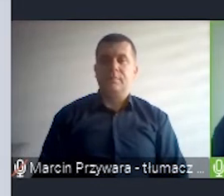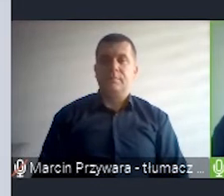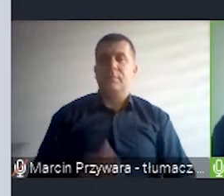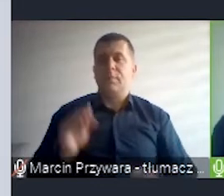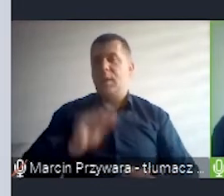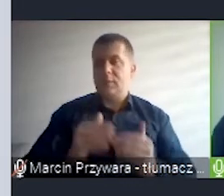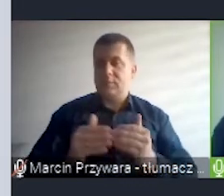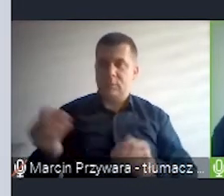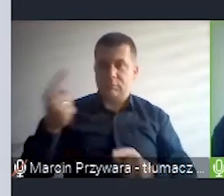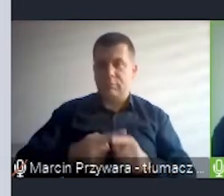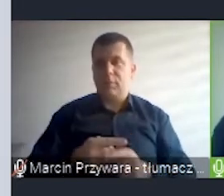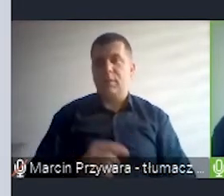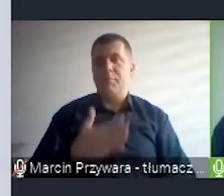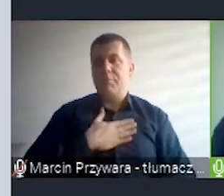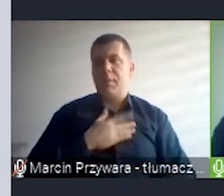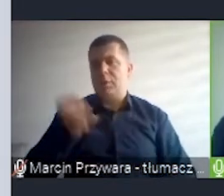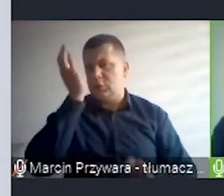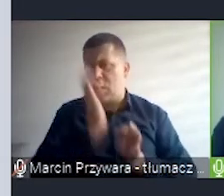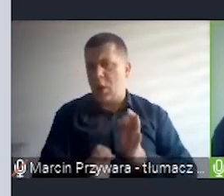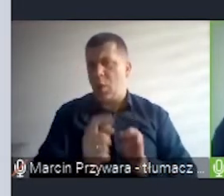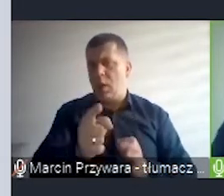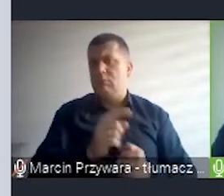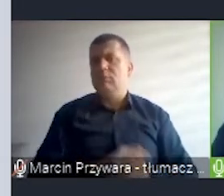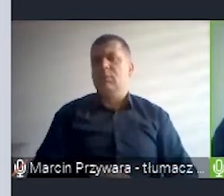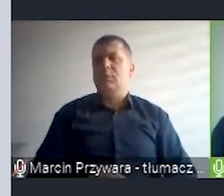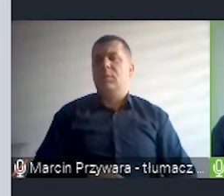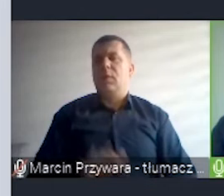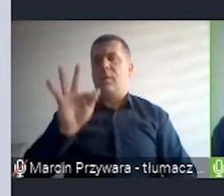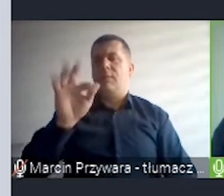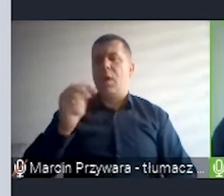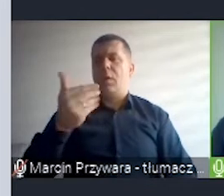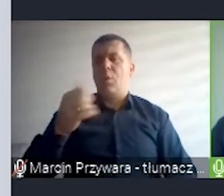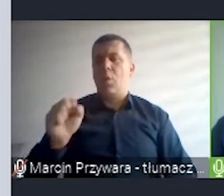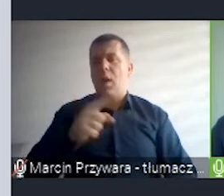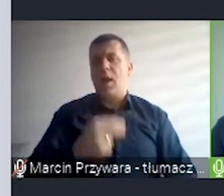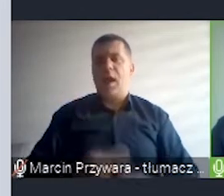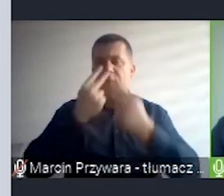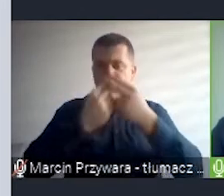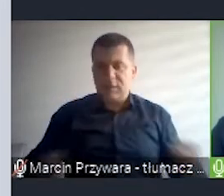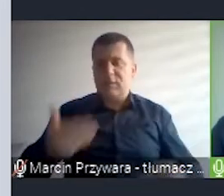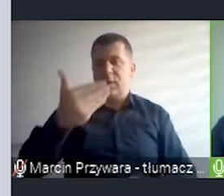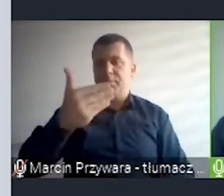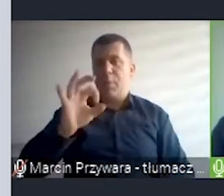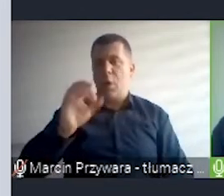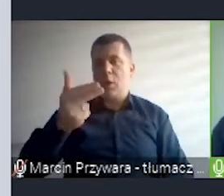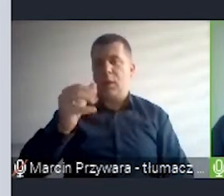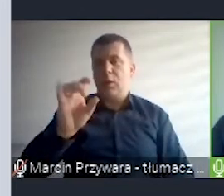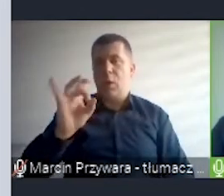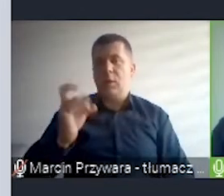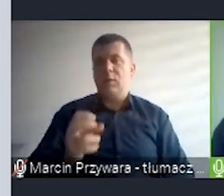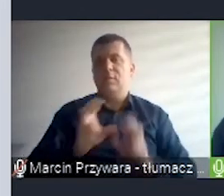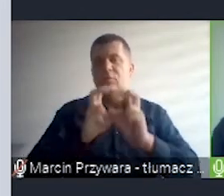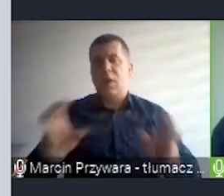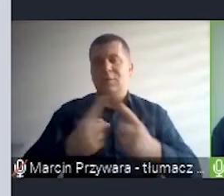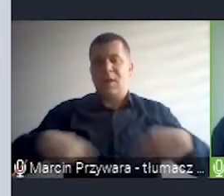Poza tym mamy taką szczególną formułę, która się nazywa wizytą monitoringową. W czasach